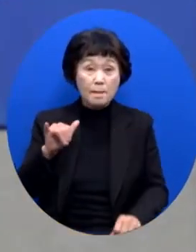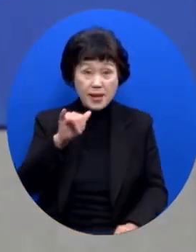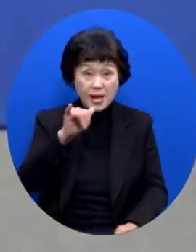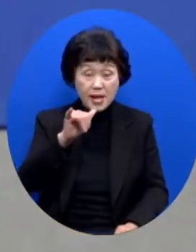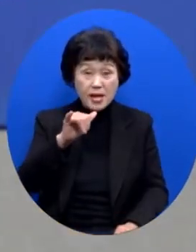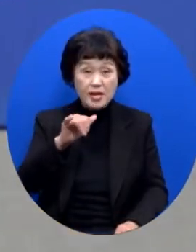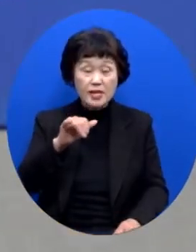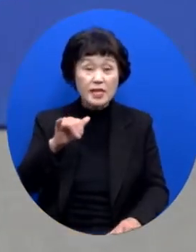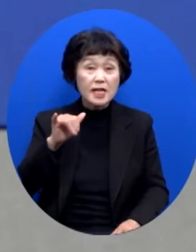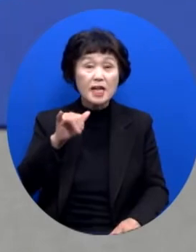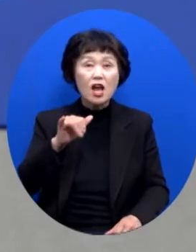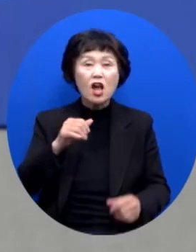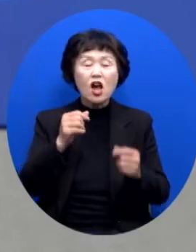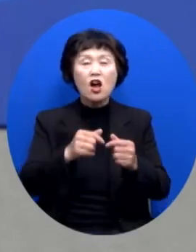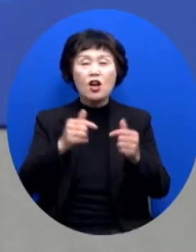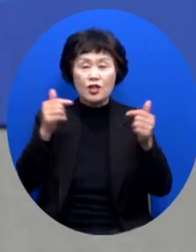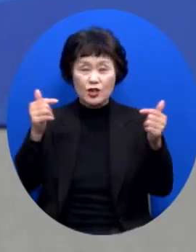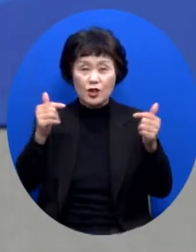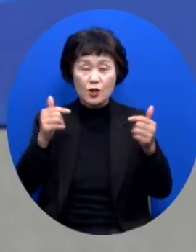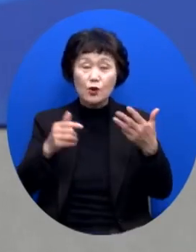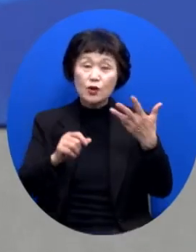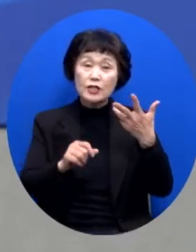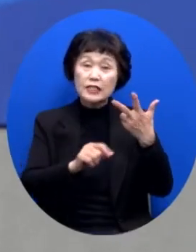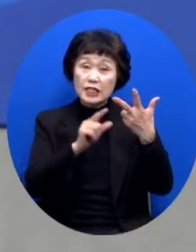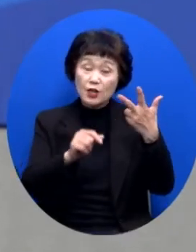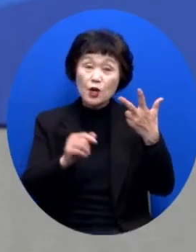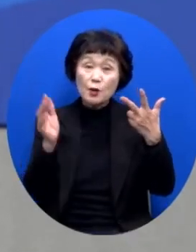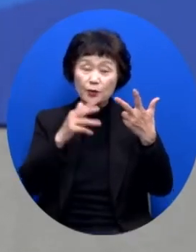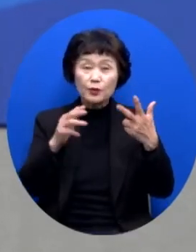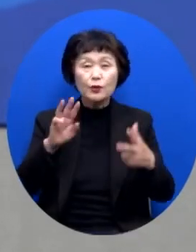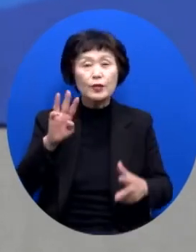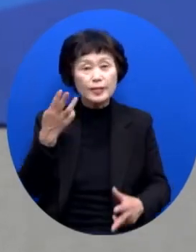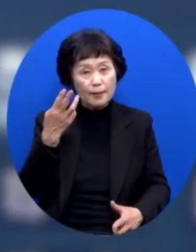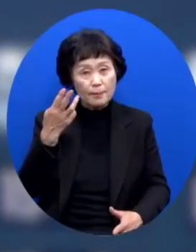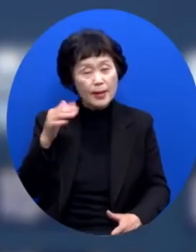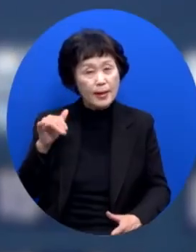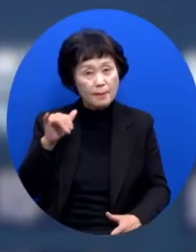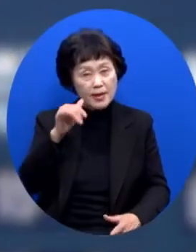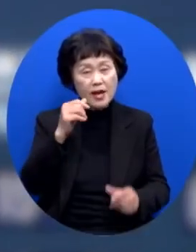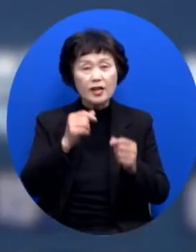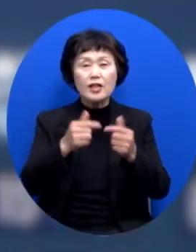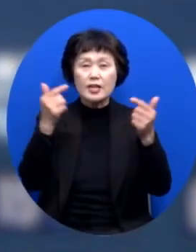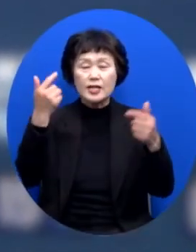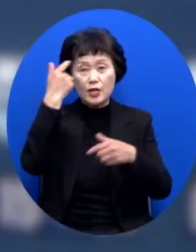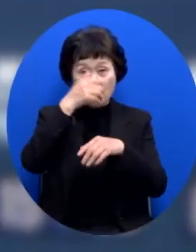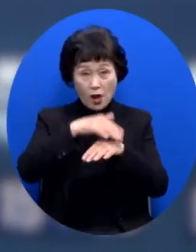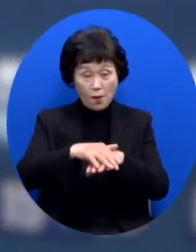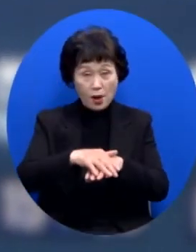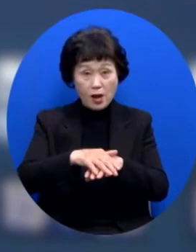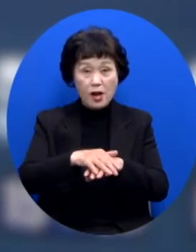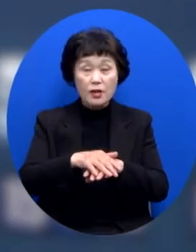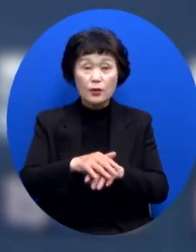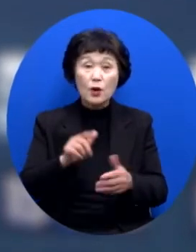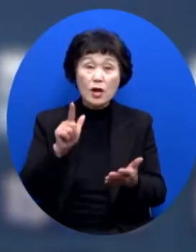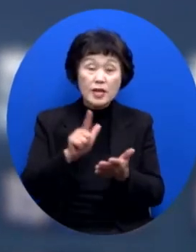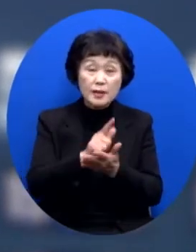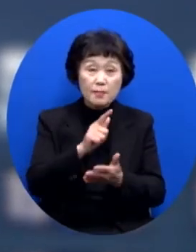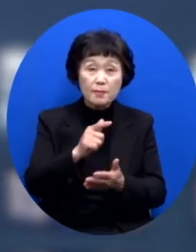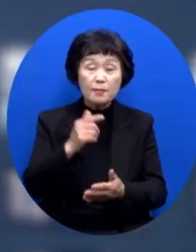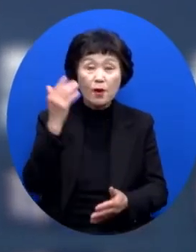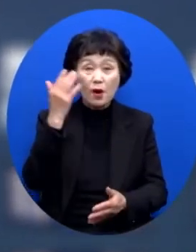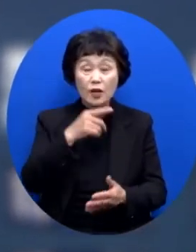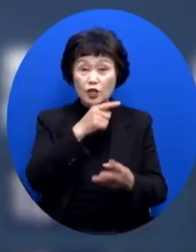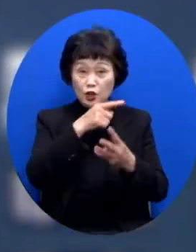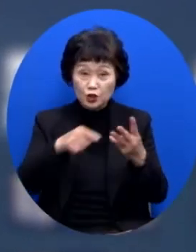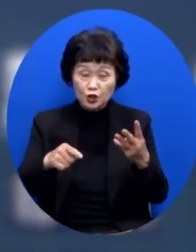7월부터는 300회씩 늘릴 계획입니다. 또 그동안 중단됐던 김포와 청주, 제주 등 지방공항의 국제선